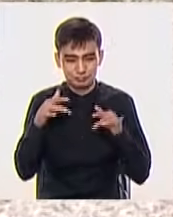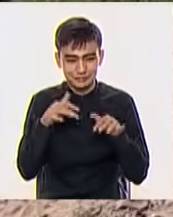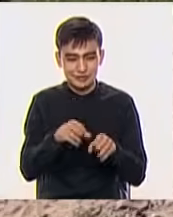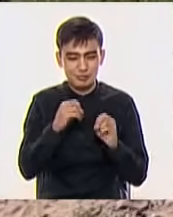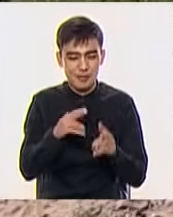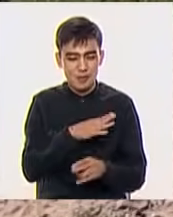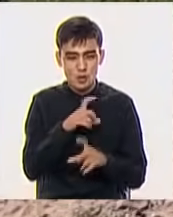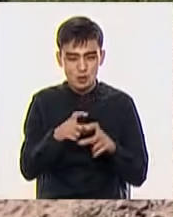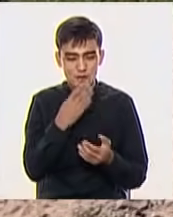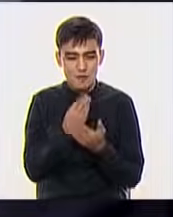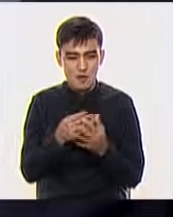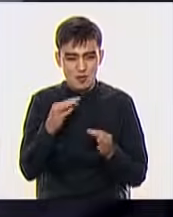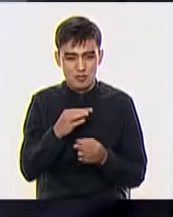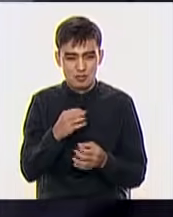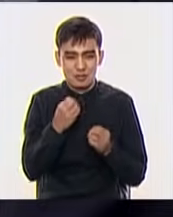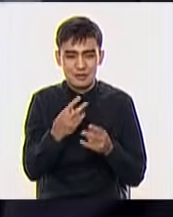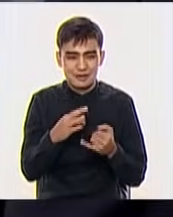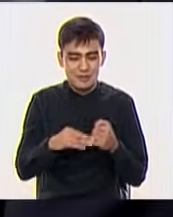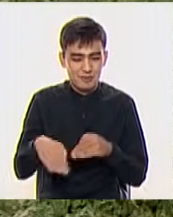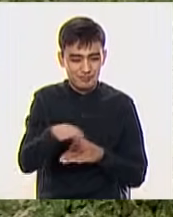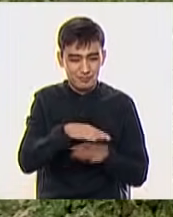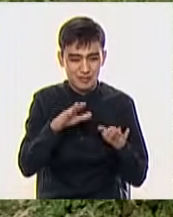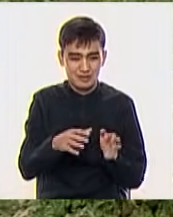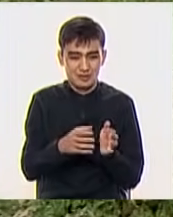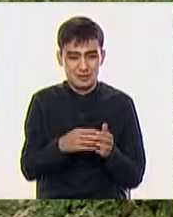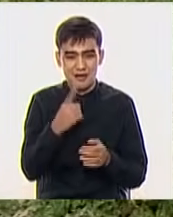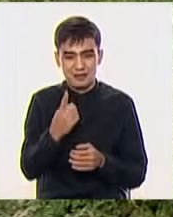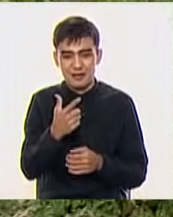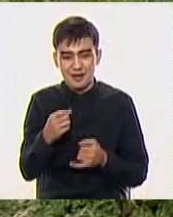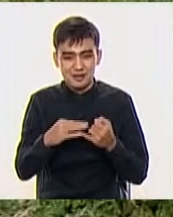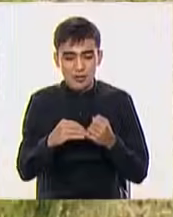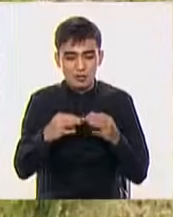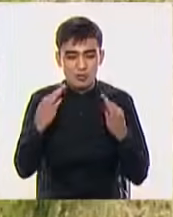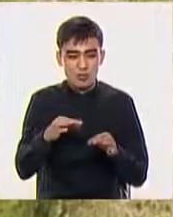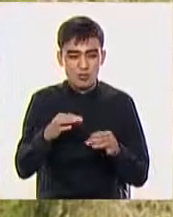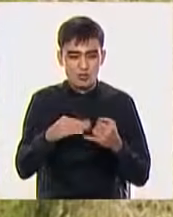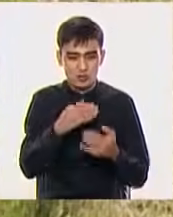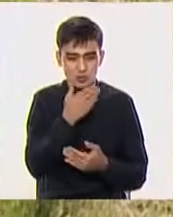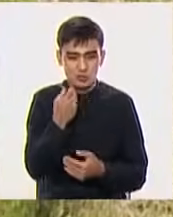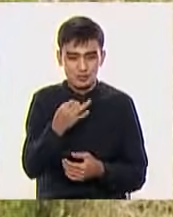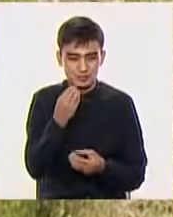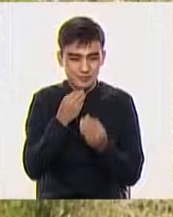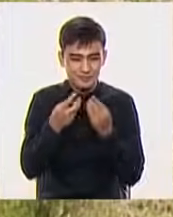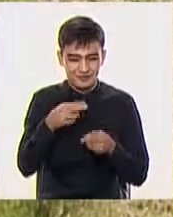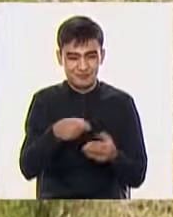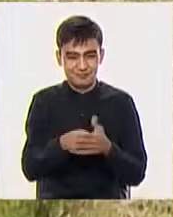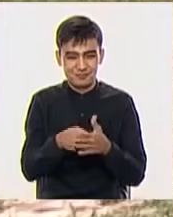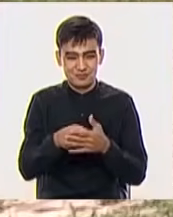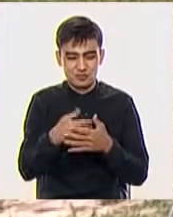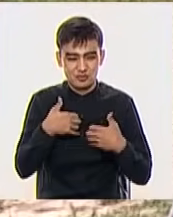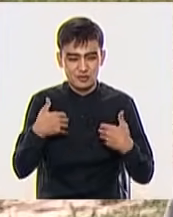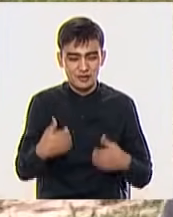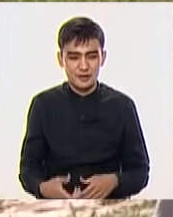Так люди выразили свое отчаяние. Ведь в округе, по их словам, нет ни одного гектара свободной земли, пригодной для пастбищ.